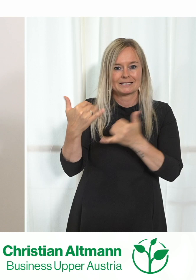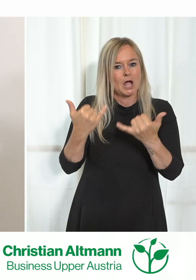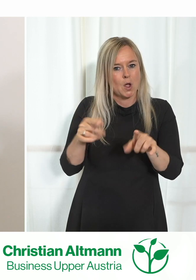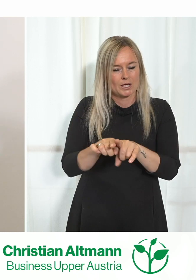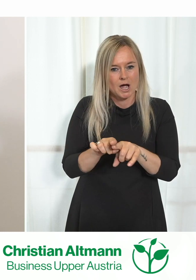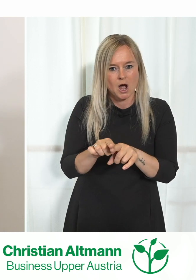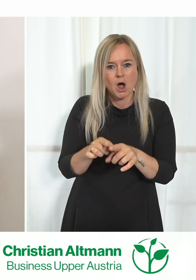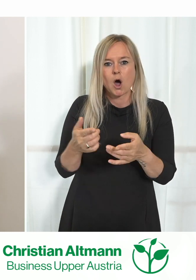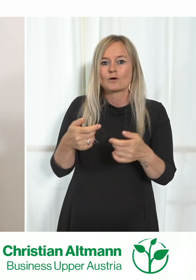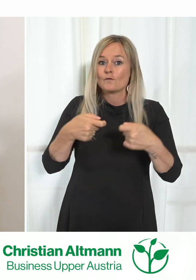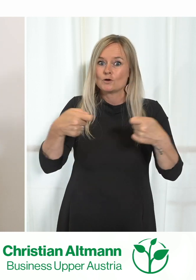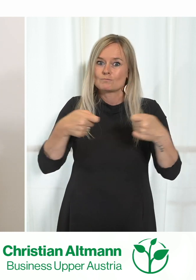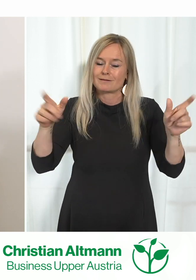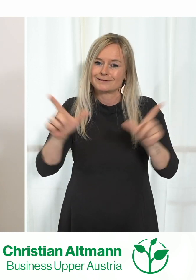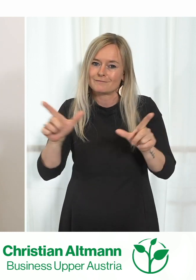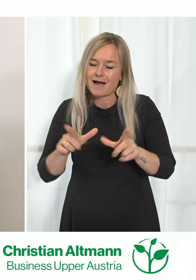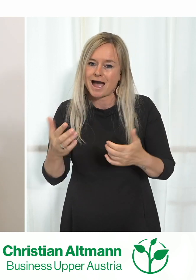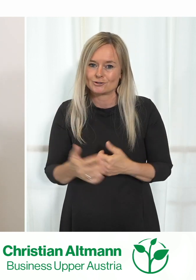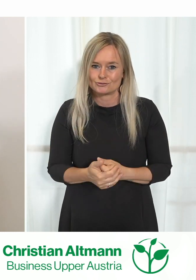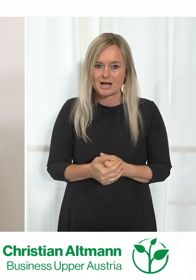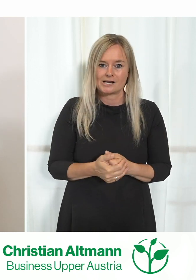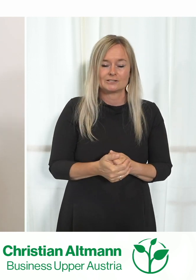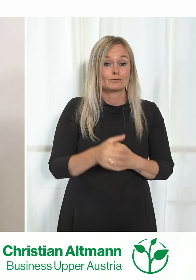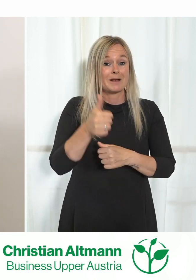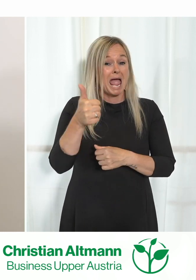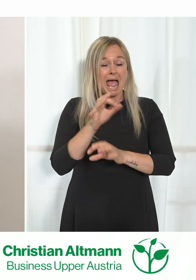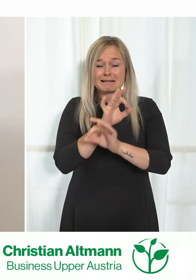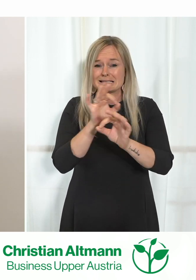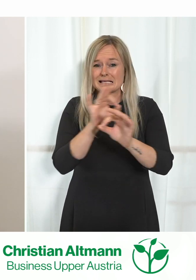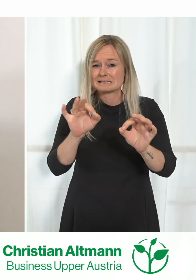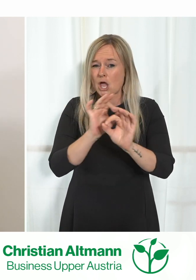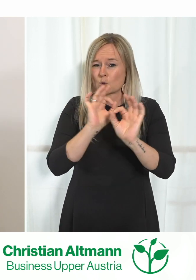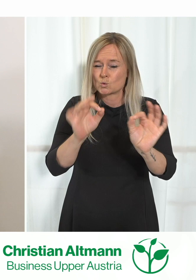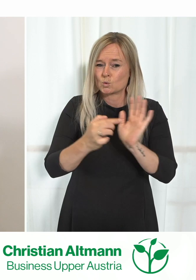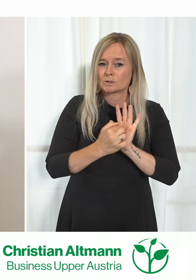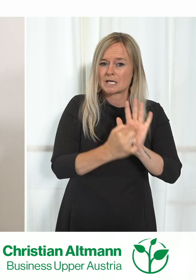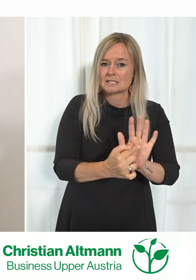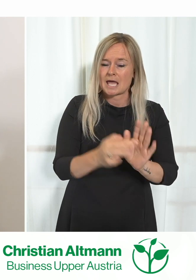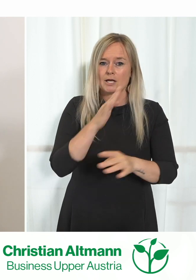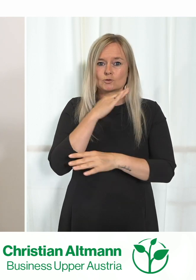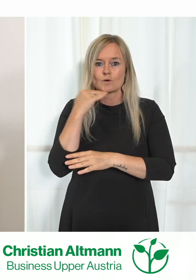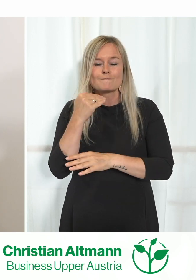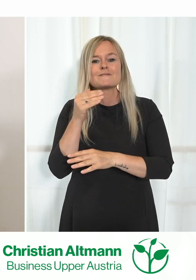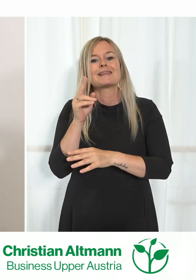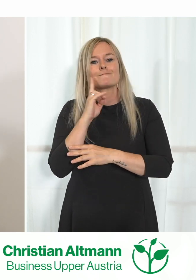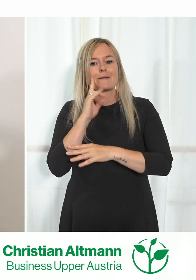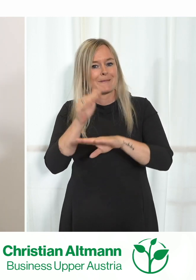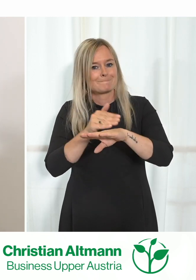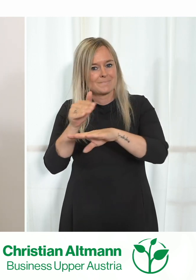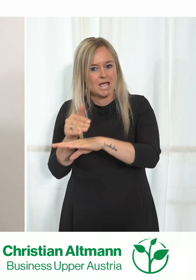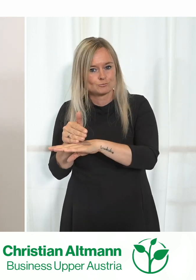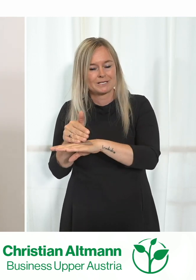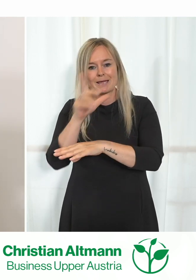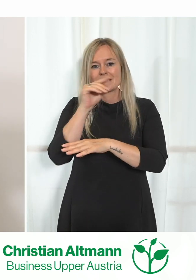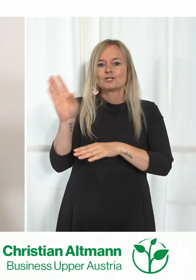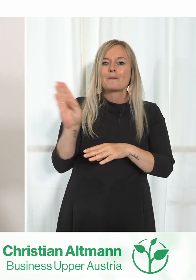Veranstaltung, weil, glaube ich, eines hier heute wieder sehr, sehr gut gezeigt wurde durch die vielen Unternehmensbeispiele, dass Menschen mit besonderen